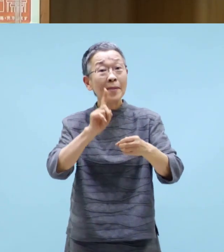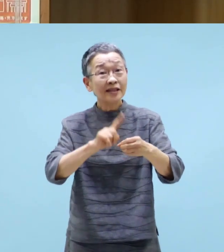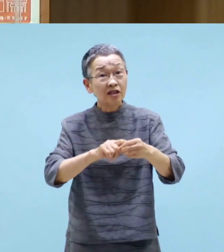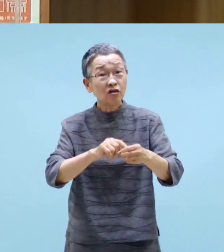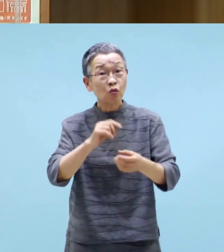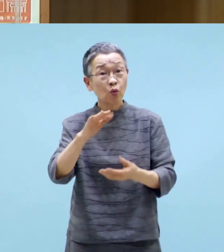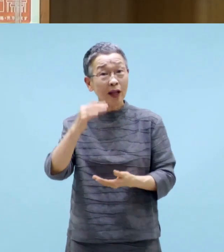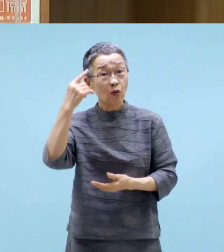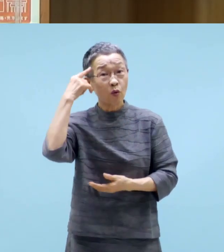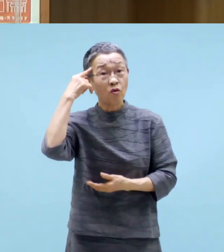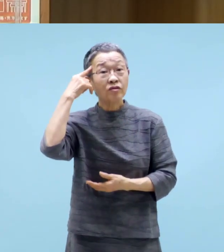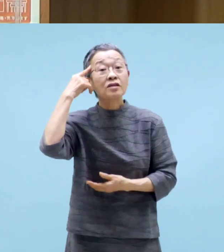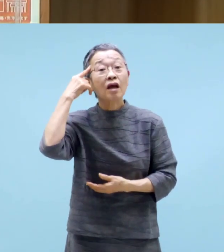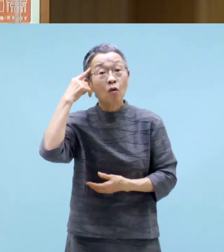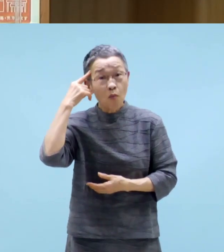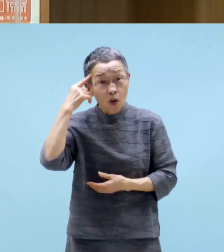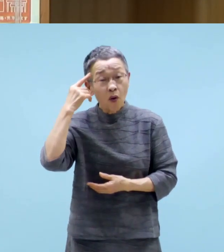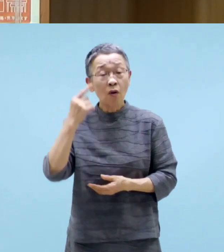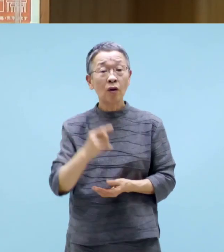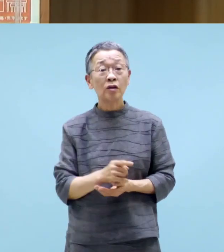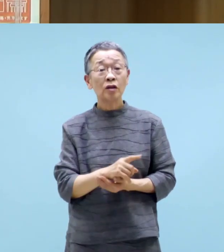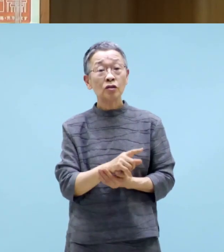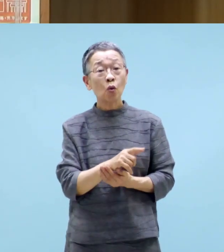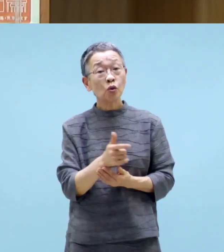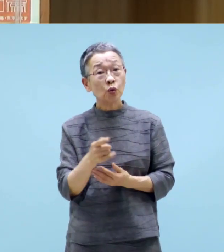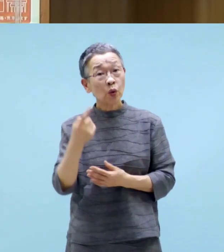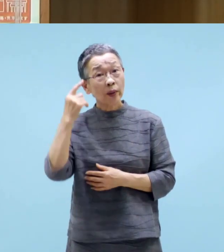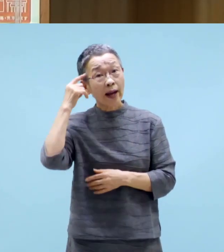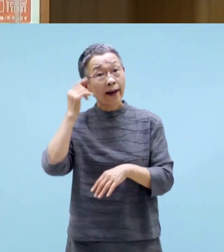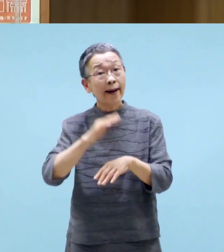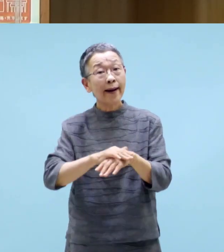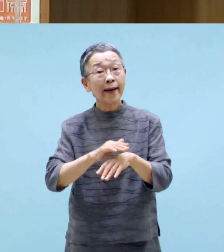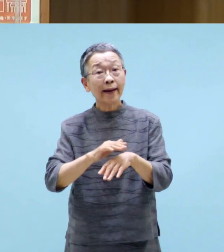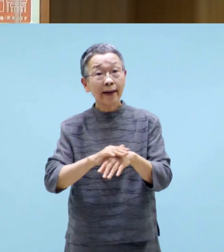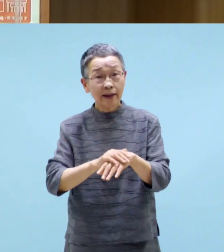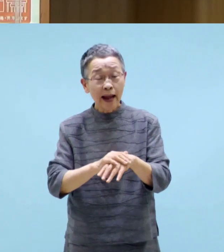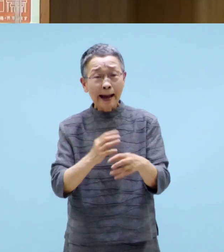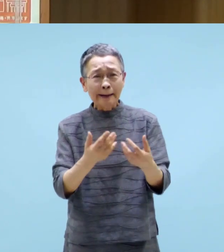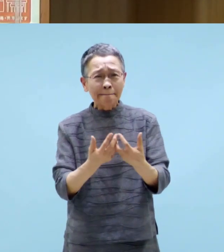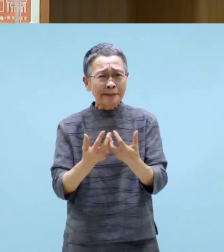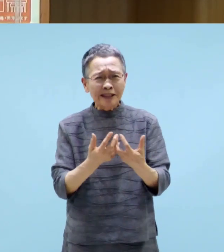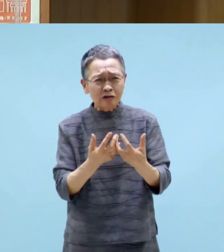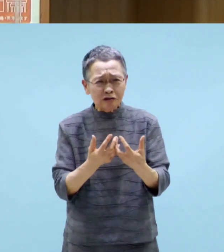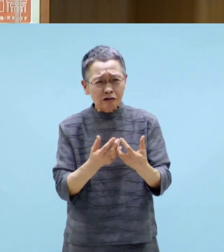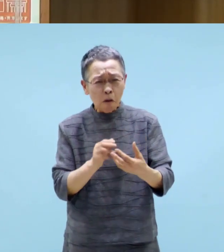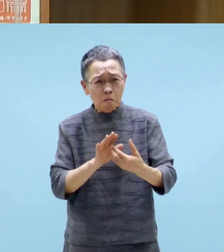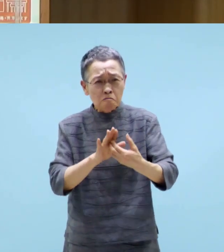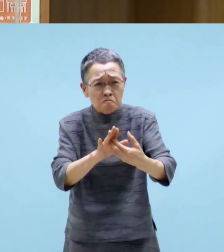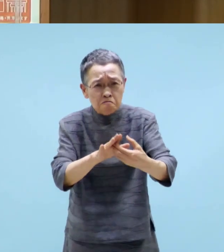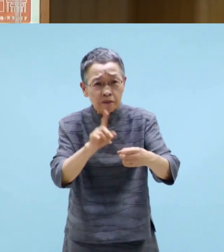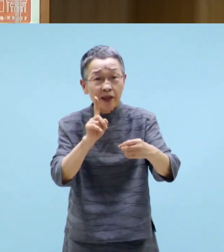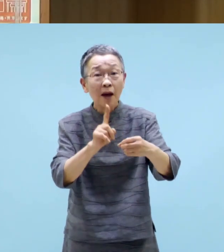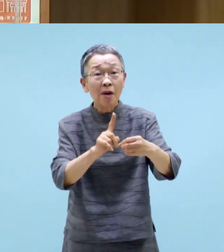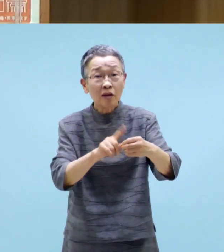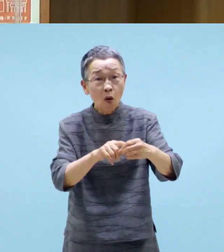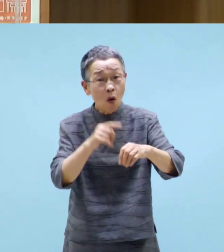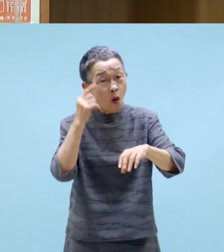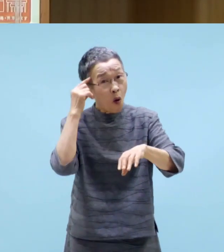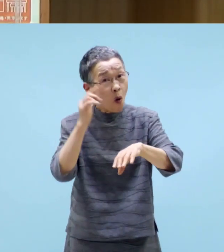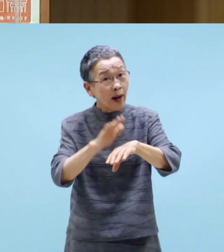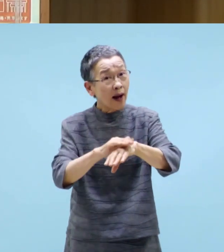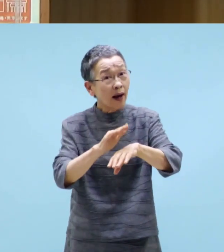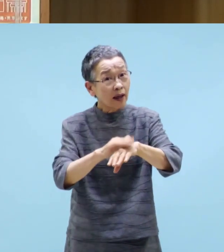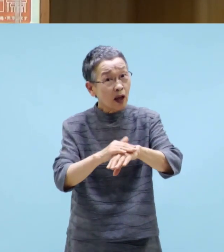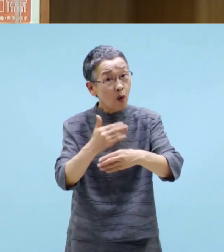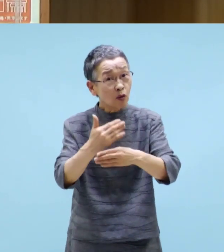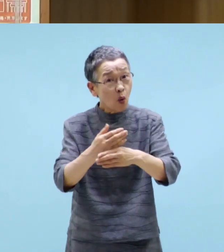ども、そういった観点からその密集を防ぐための対策をどうとして講じる